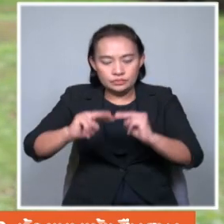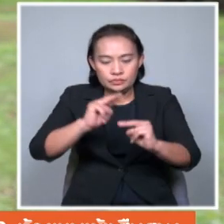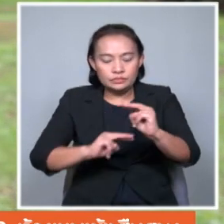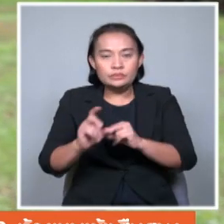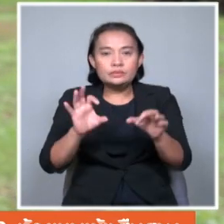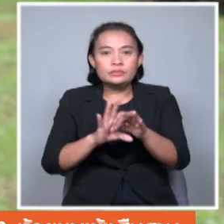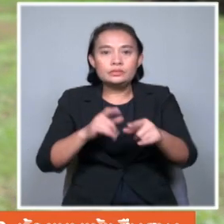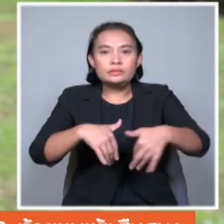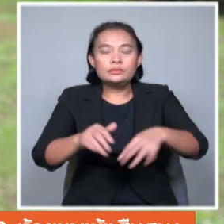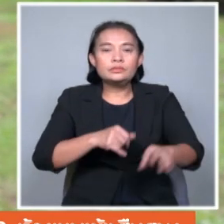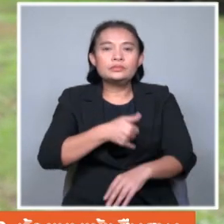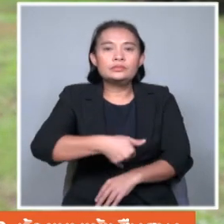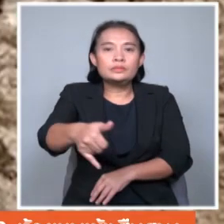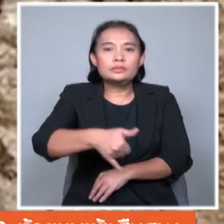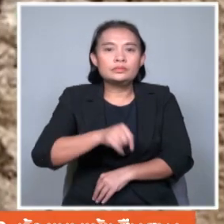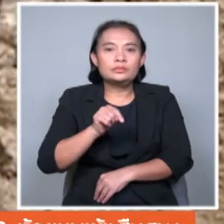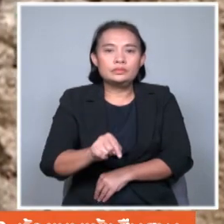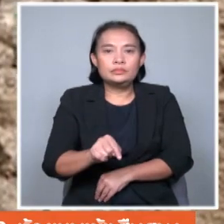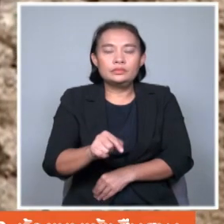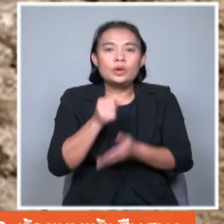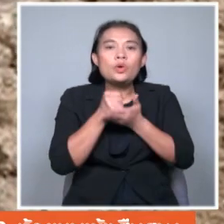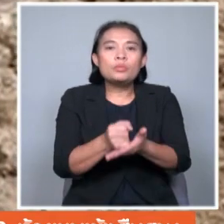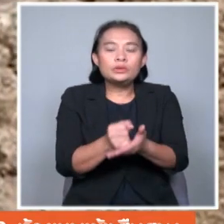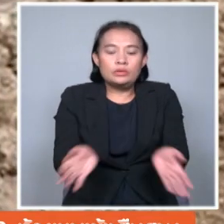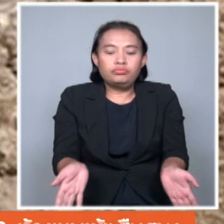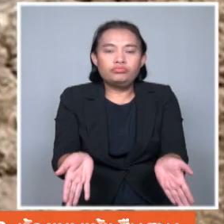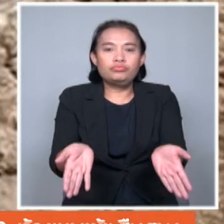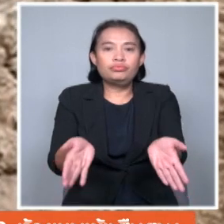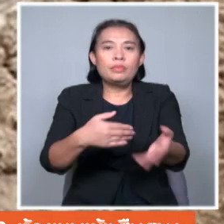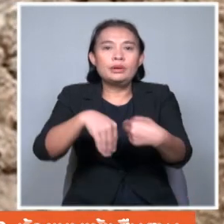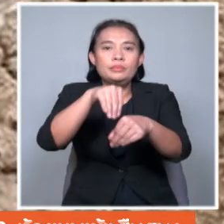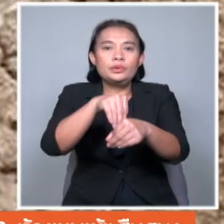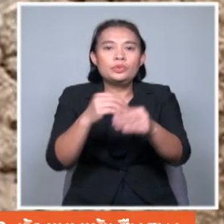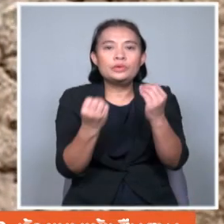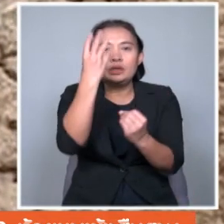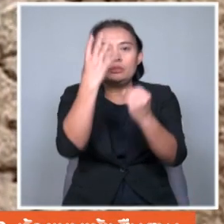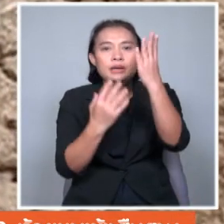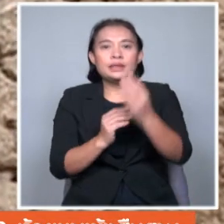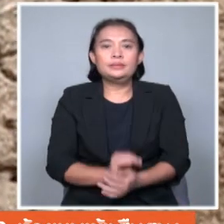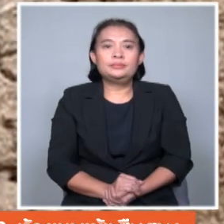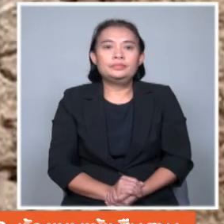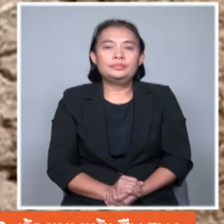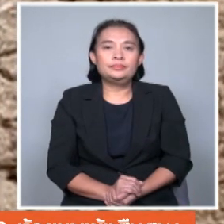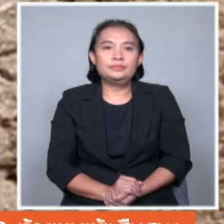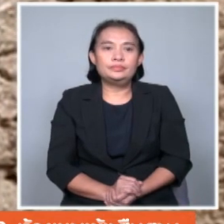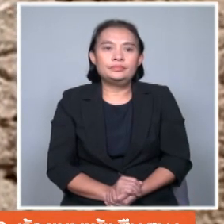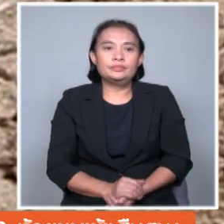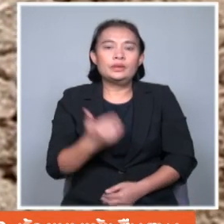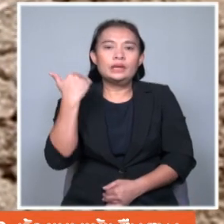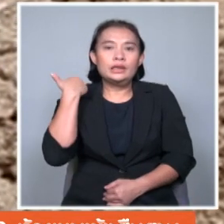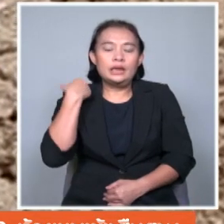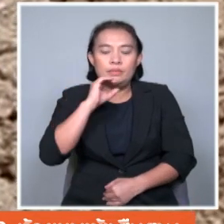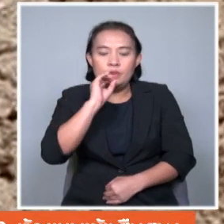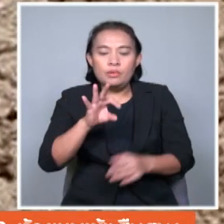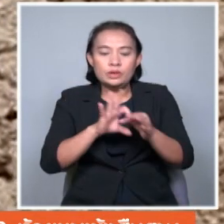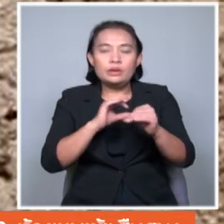ออกหมู่บ้านเพื่อที่จะได้ผลักดันให้กลับคืนป่าได้โดยเร็วนั่นเองพร้อมกันนี้ก็มีการแจ้งหลักปฏิบัติที่ปล